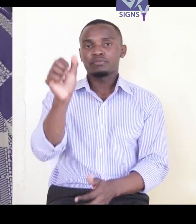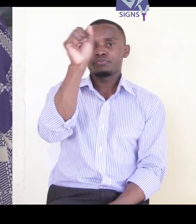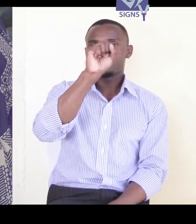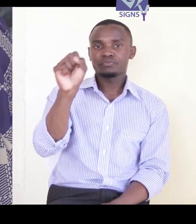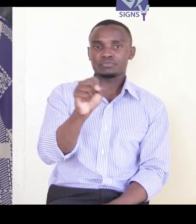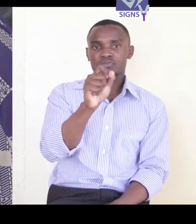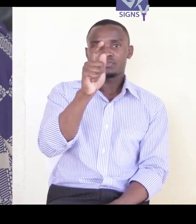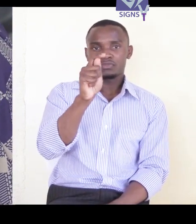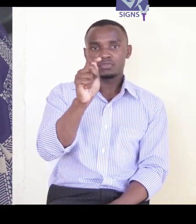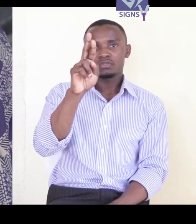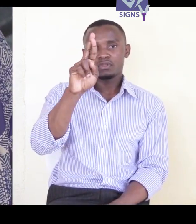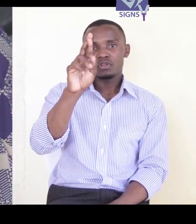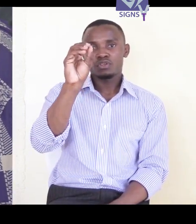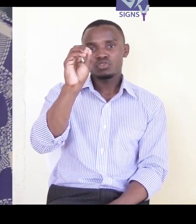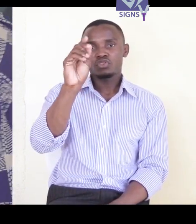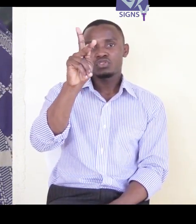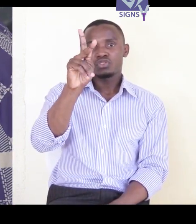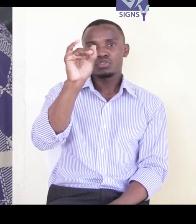stroking.